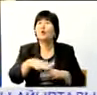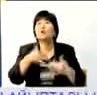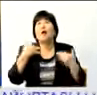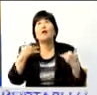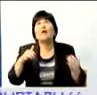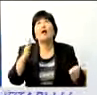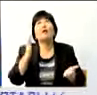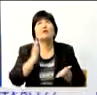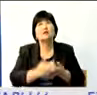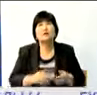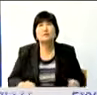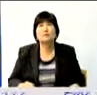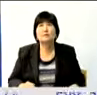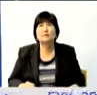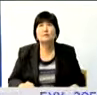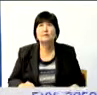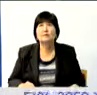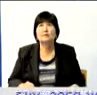таңдайын қақтырды.